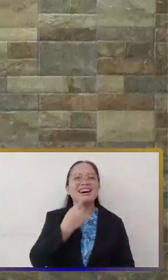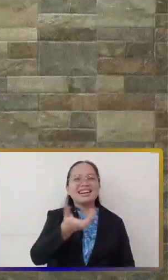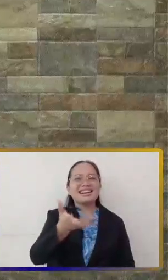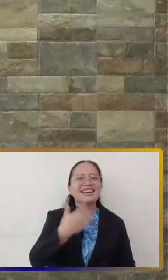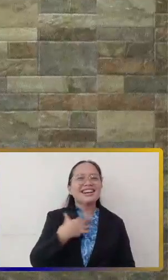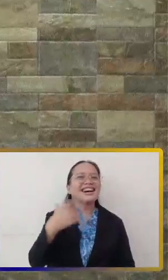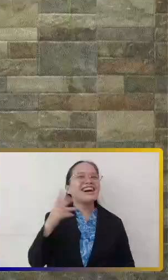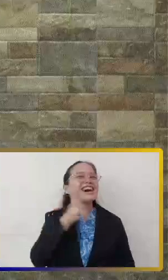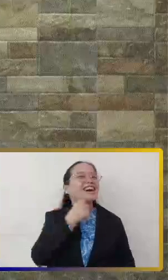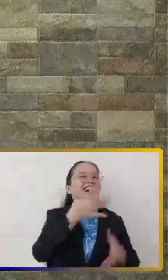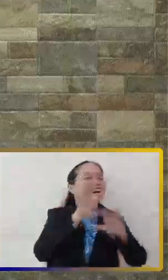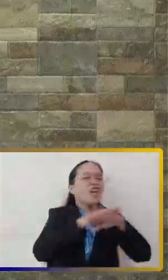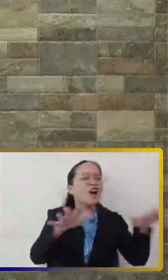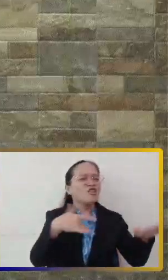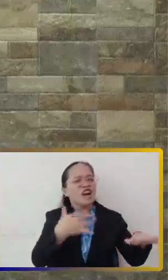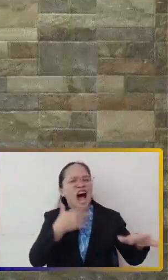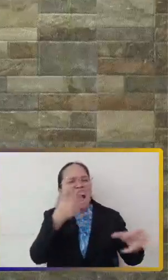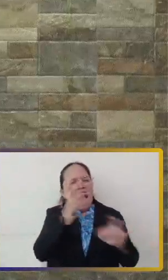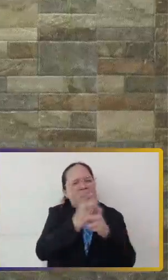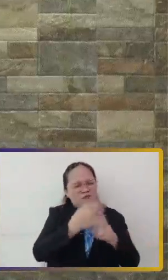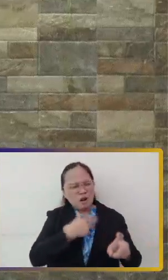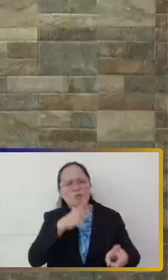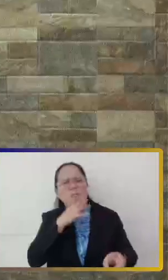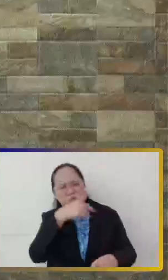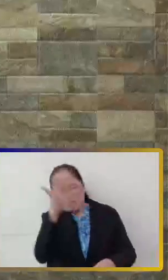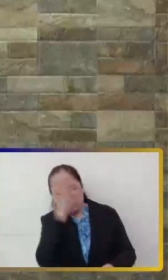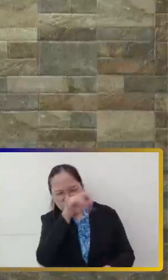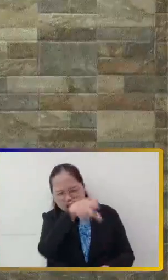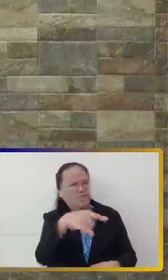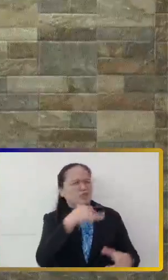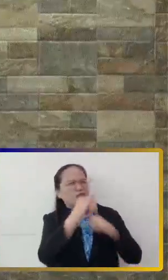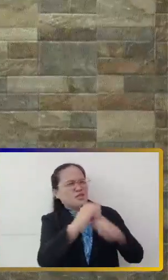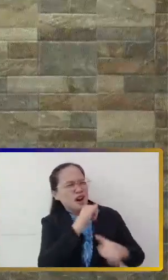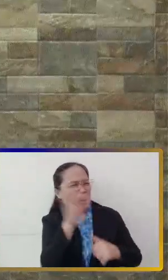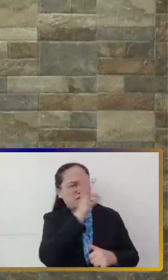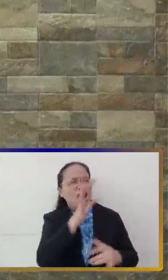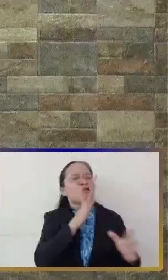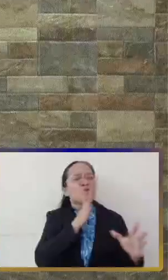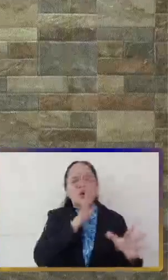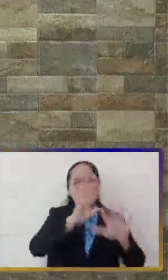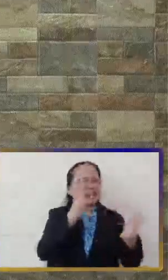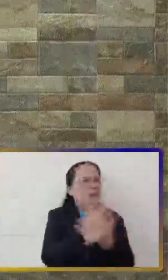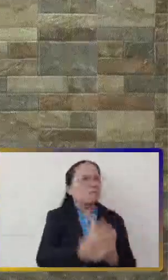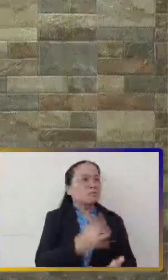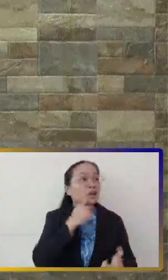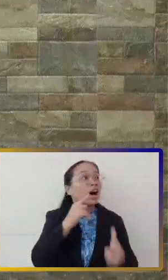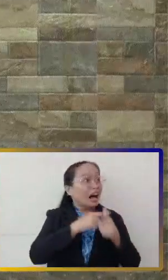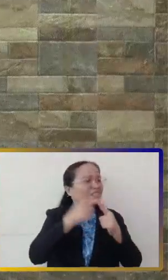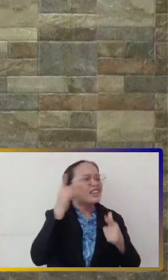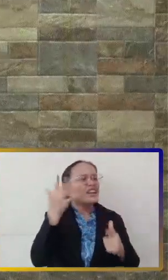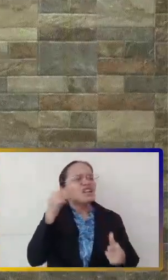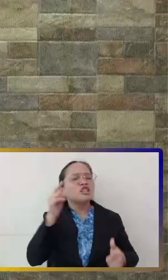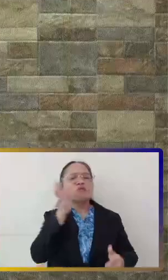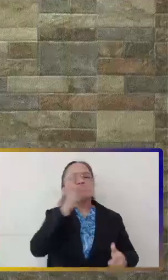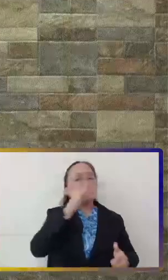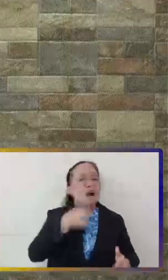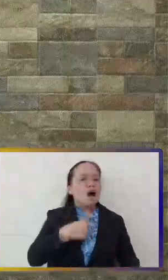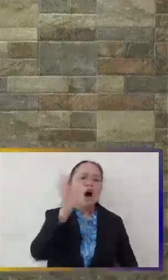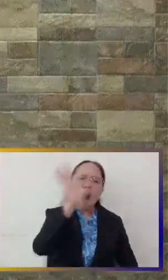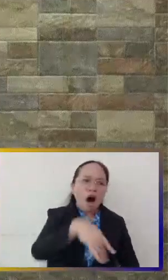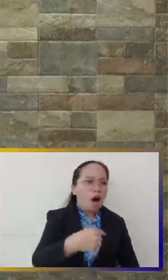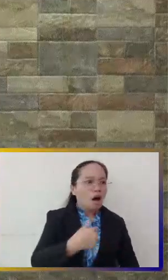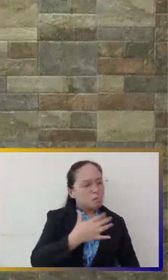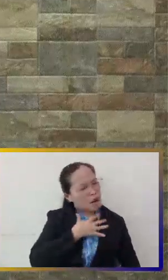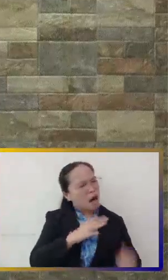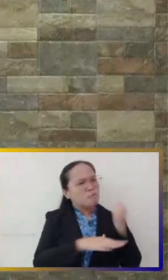pa ako naghihirap dito sa paghahanap na ito. Pilipino ka pala eh. Sabi ko, Eric, nawawalan ako ng bag. Ha? Tapos